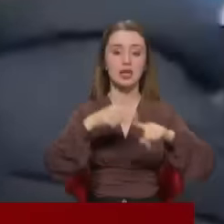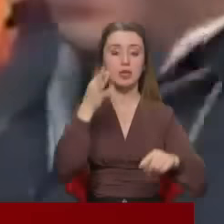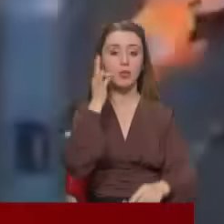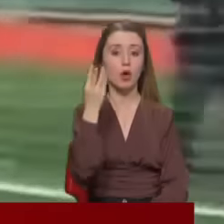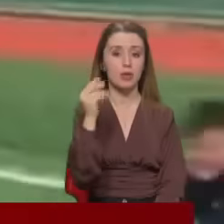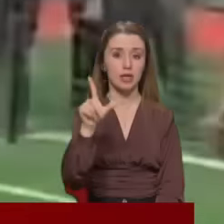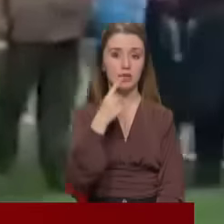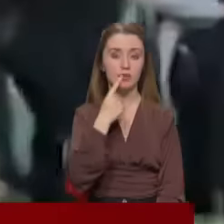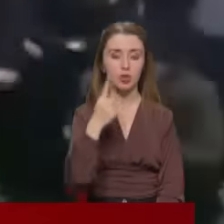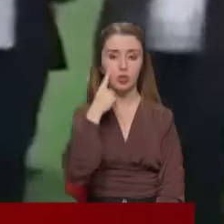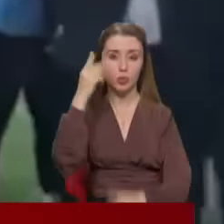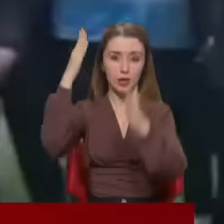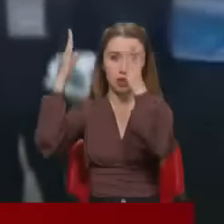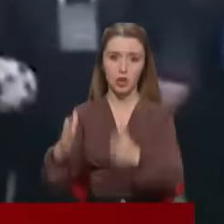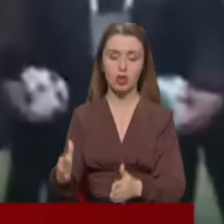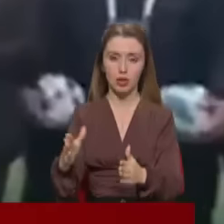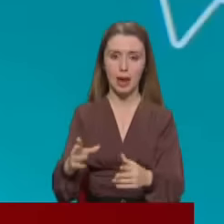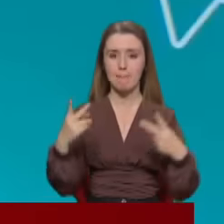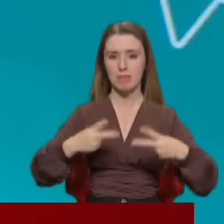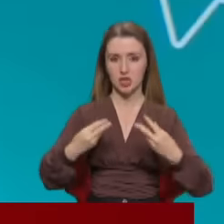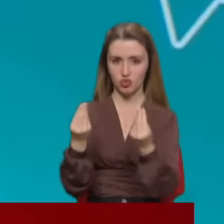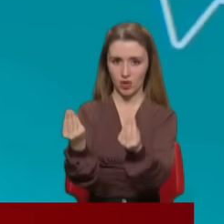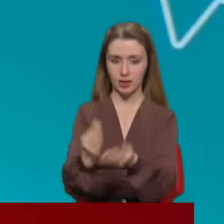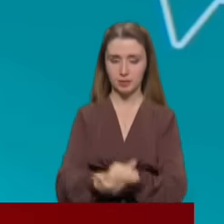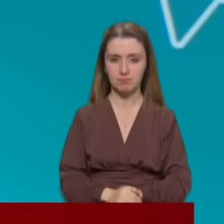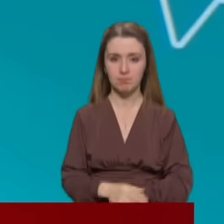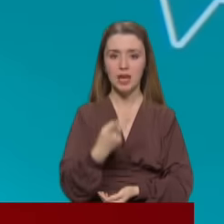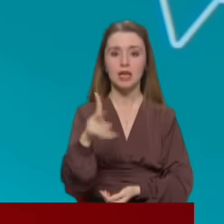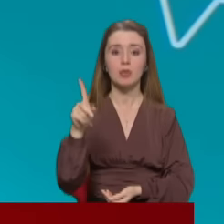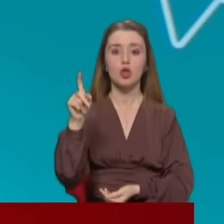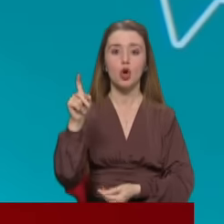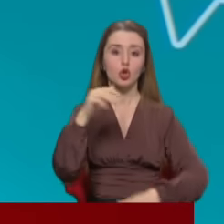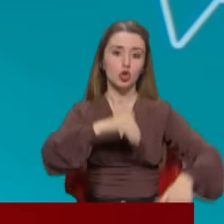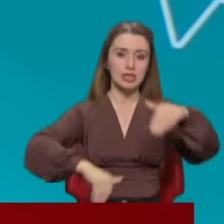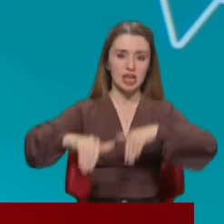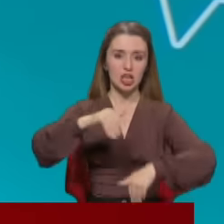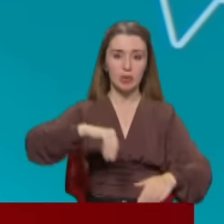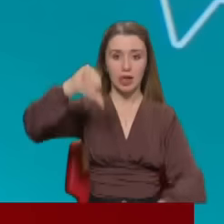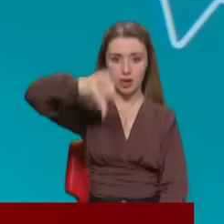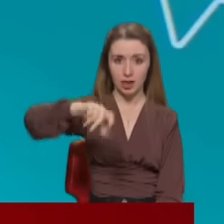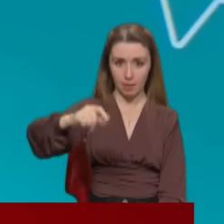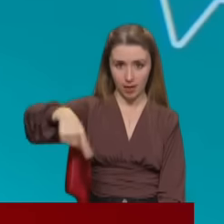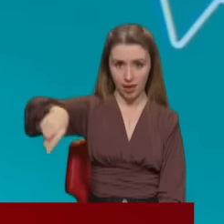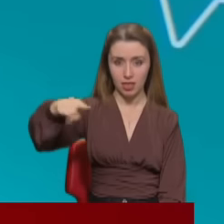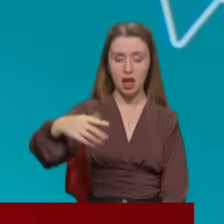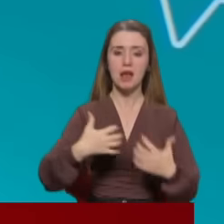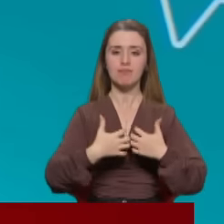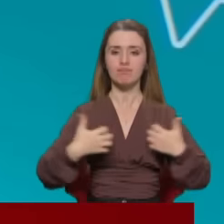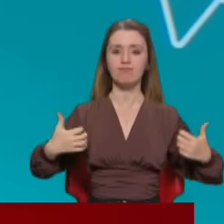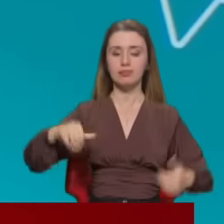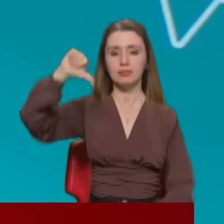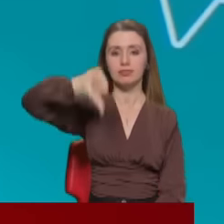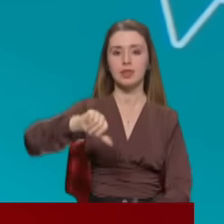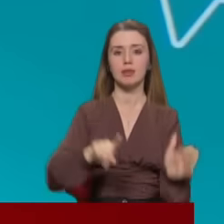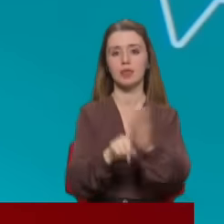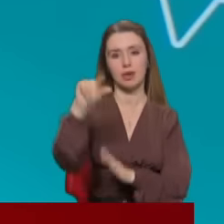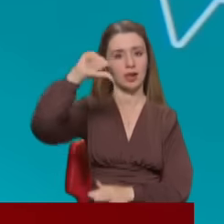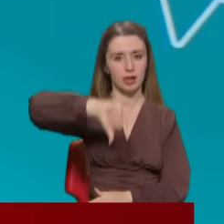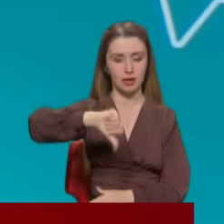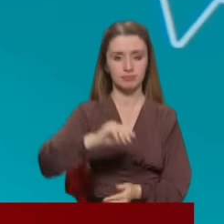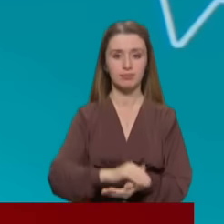diyerek Cumhurbaşkanı Erdoğan'a gönderme yaptı. 2019 seçimlerini kaybedenler mertçe kaybetmeyi